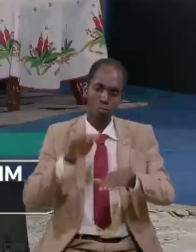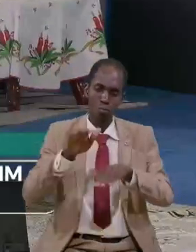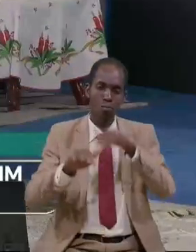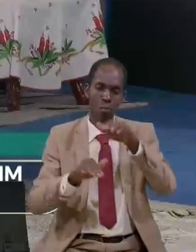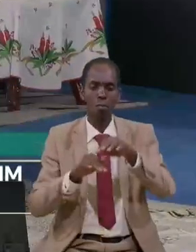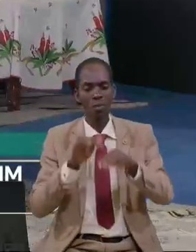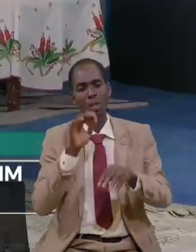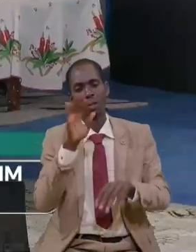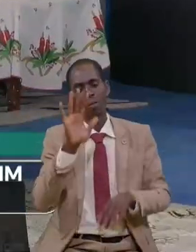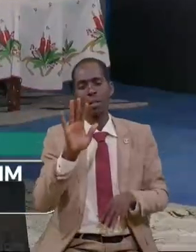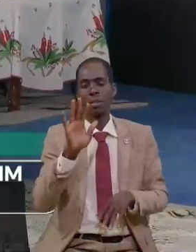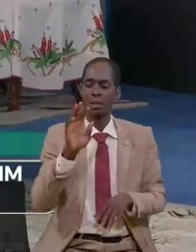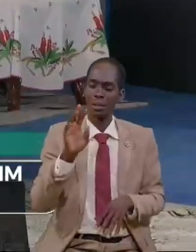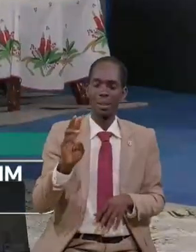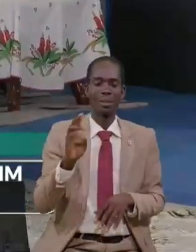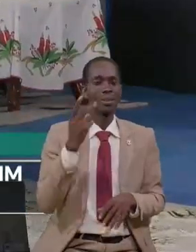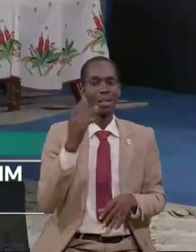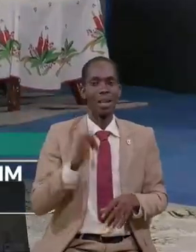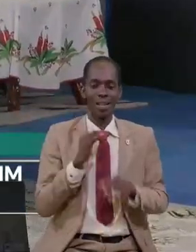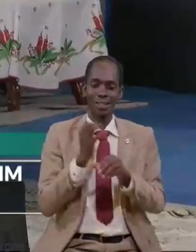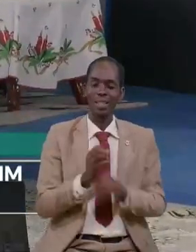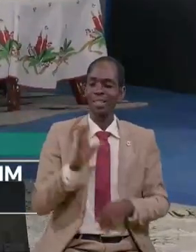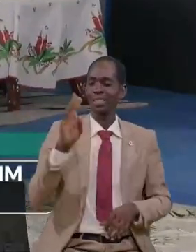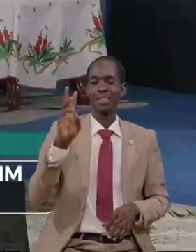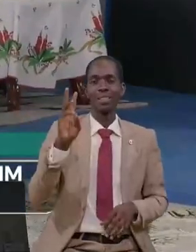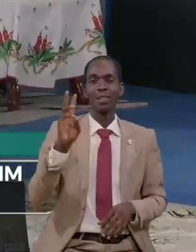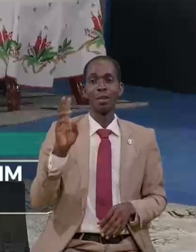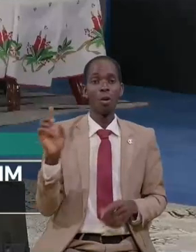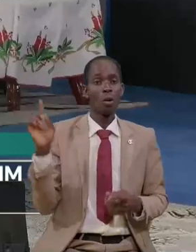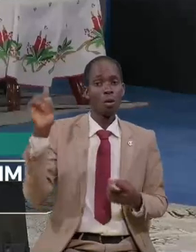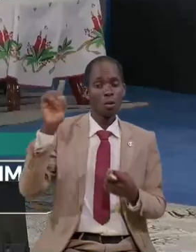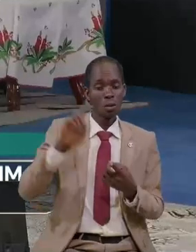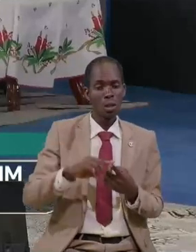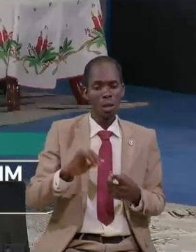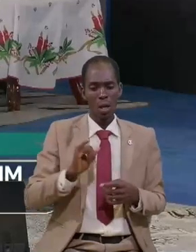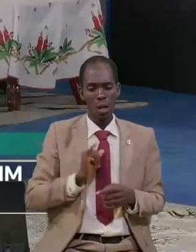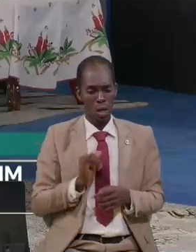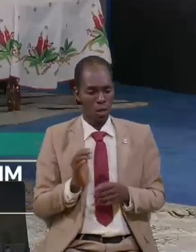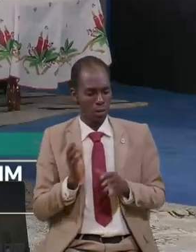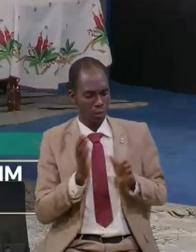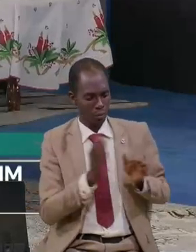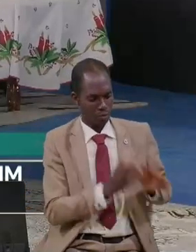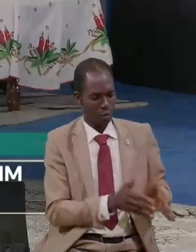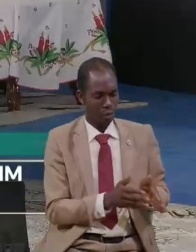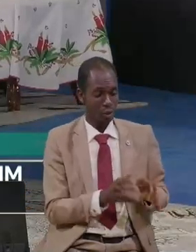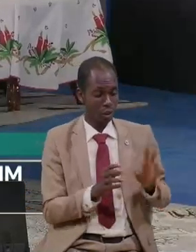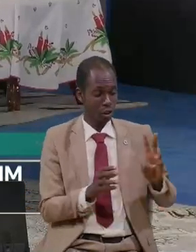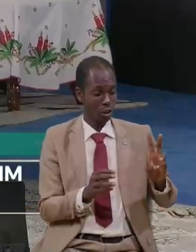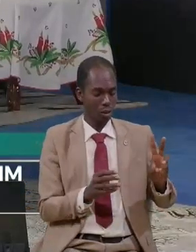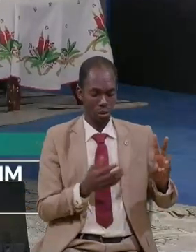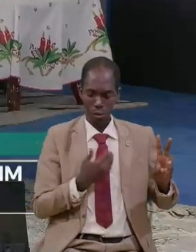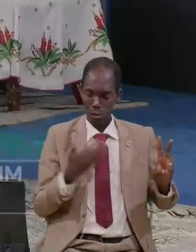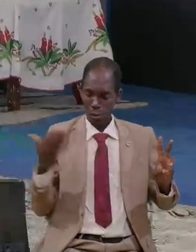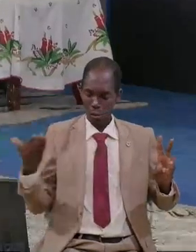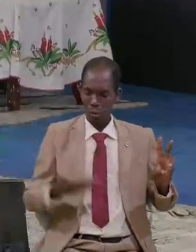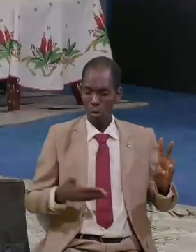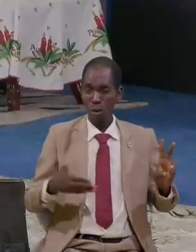oh, regardez, j'ai 6. Et quand j'ai comparé le 6